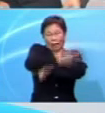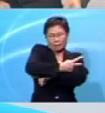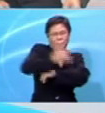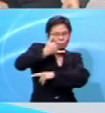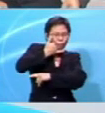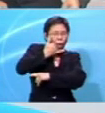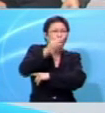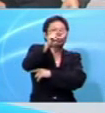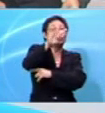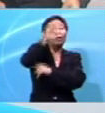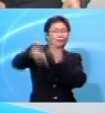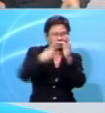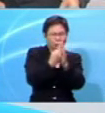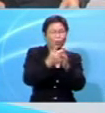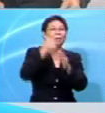talian